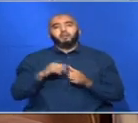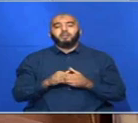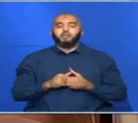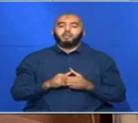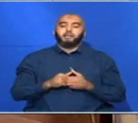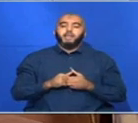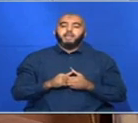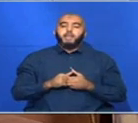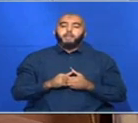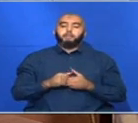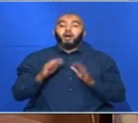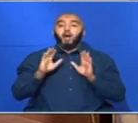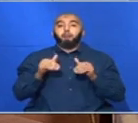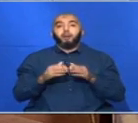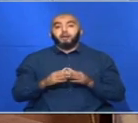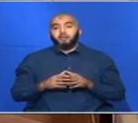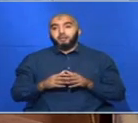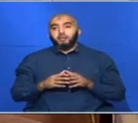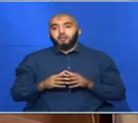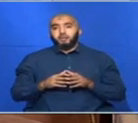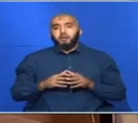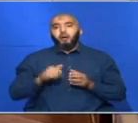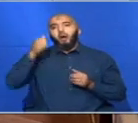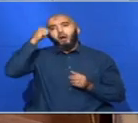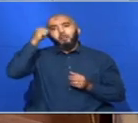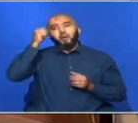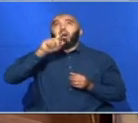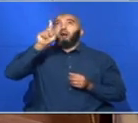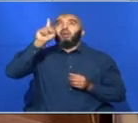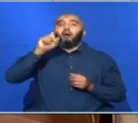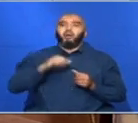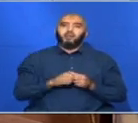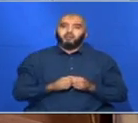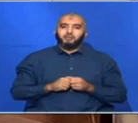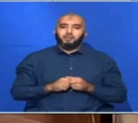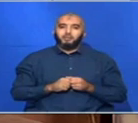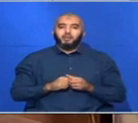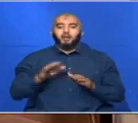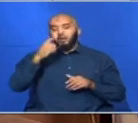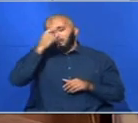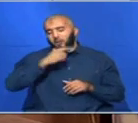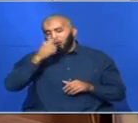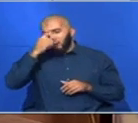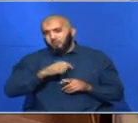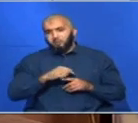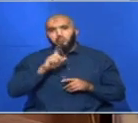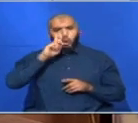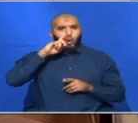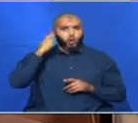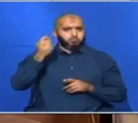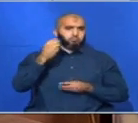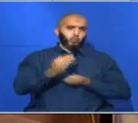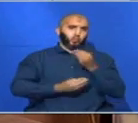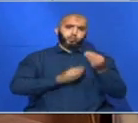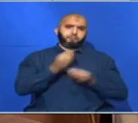وانما يقصد به البشر بصفه عامه سواء كانوا ذكورا او اناث وانما